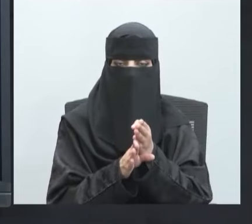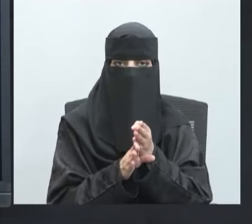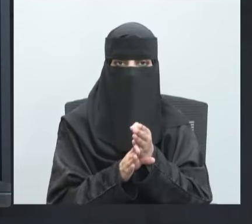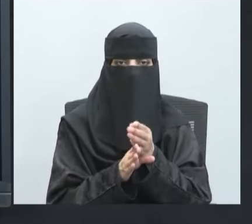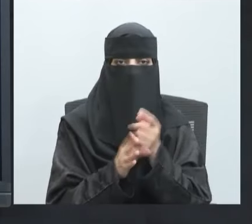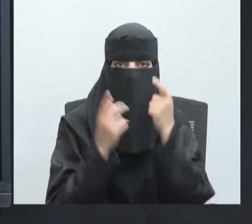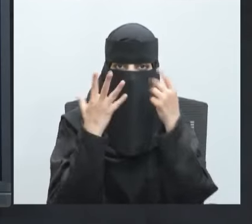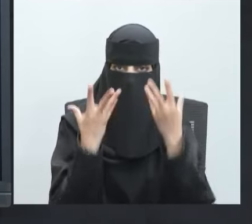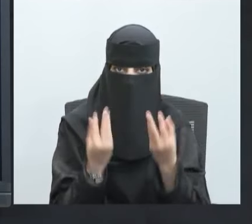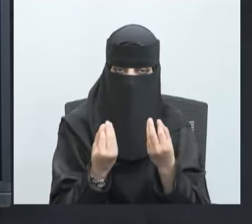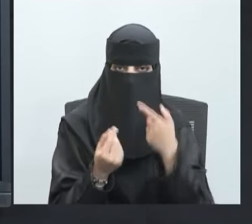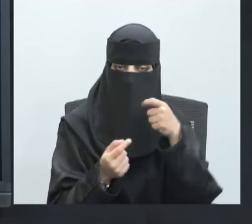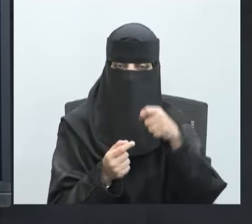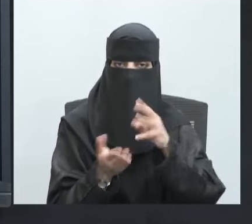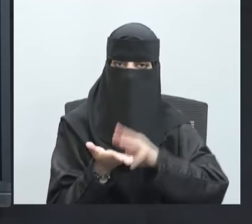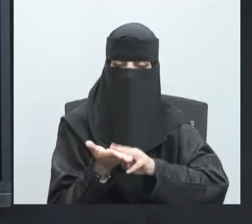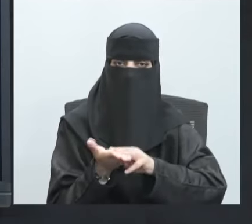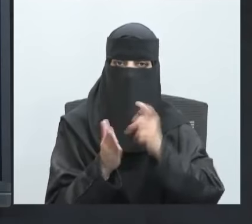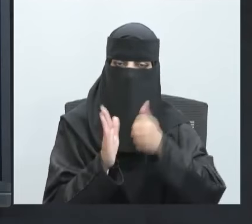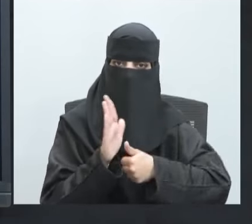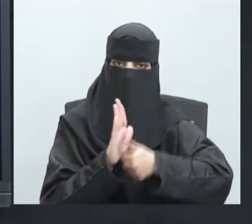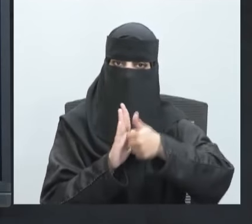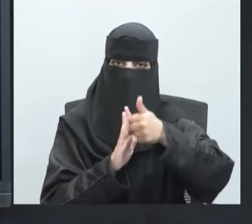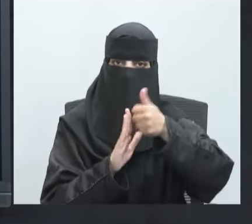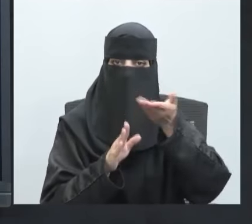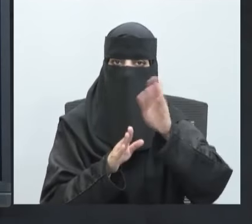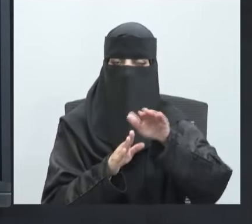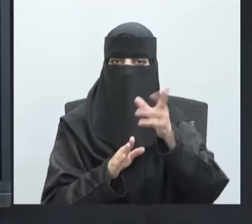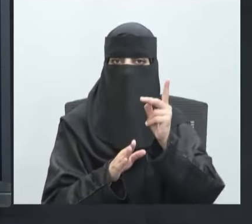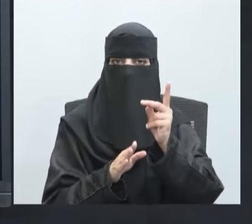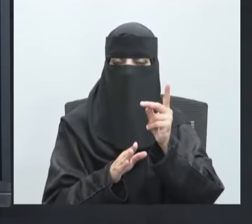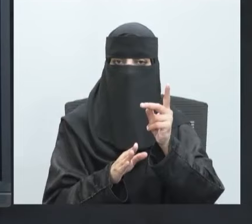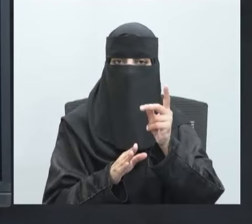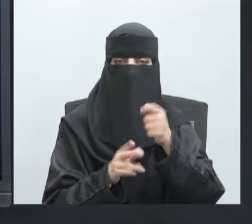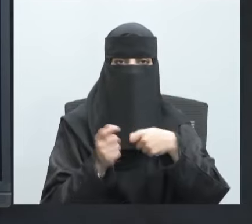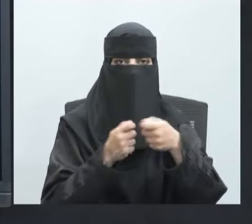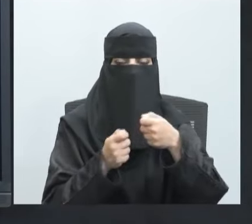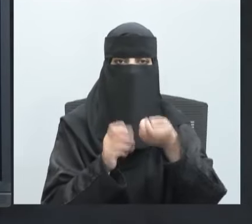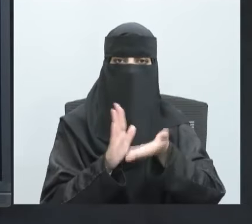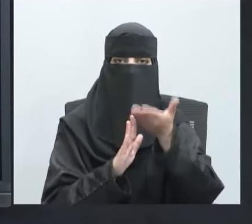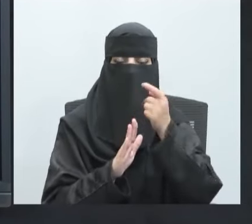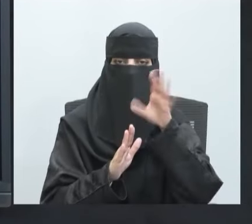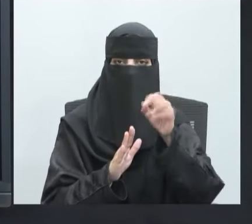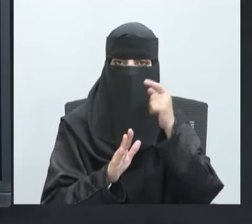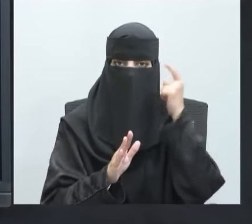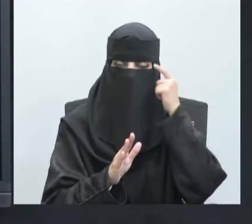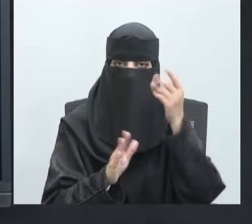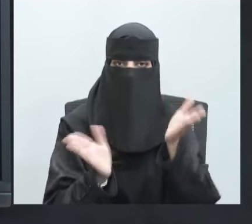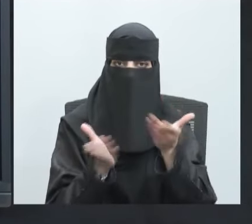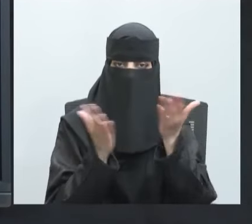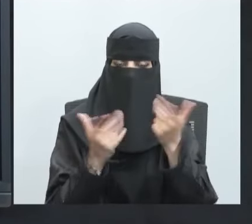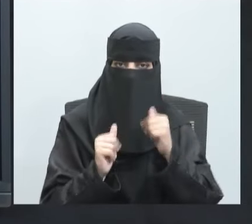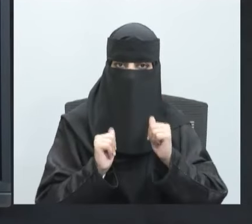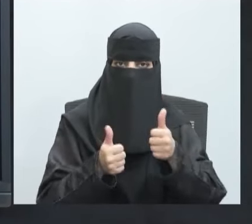سلوكا عقلانيا كلما اثر ذلك ايجابا على اسعار السلع اما اذا كان ذلك السلوك سلوكا